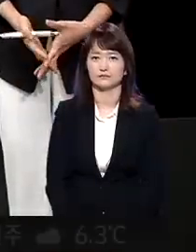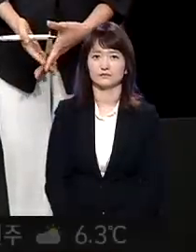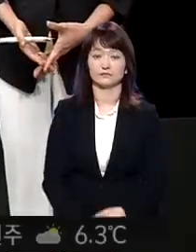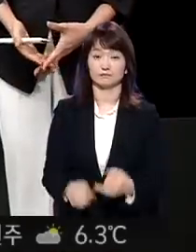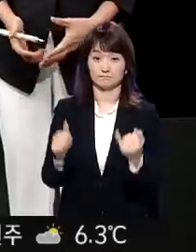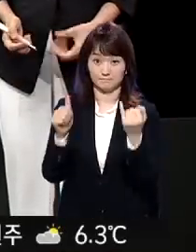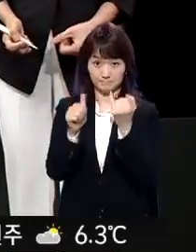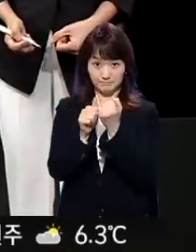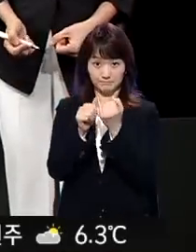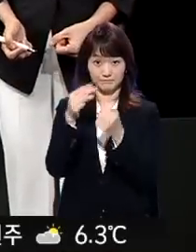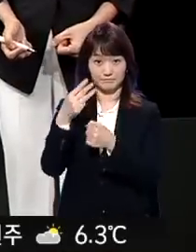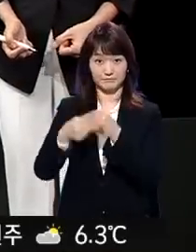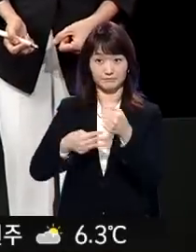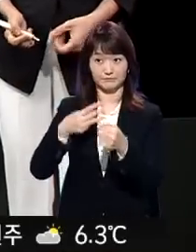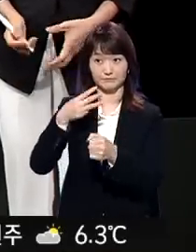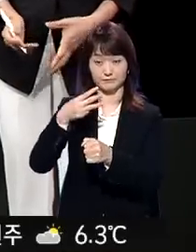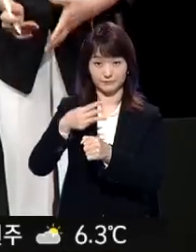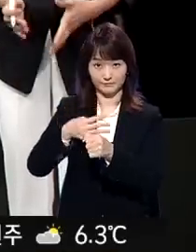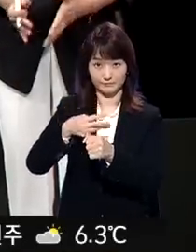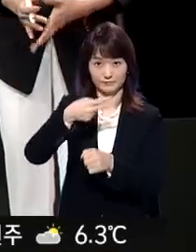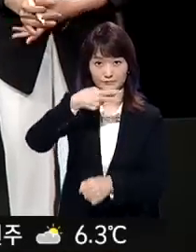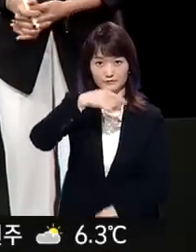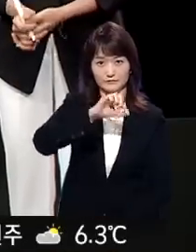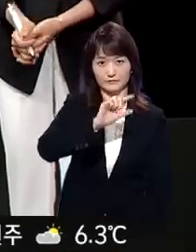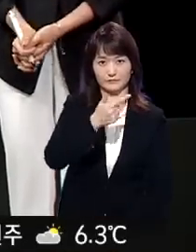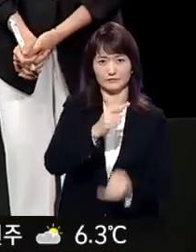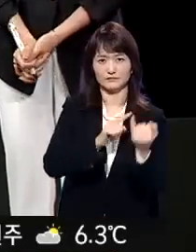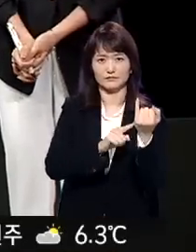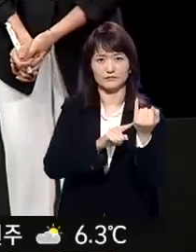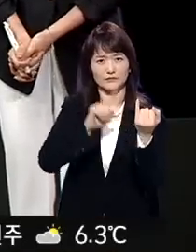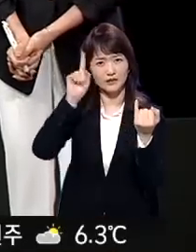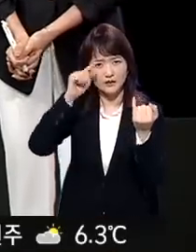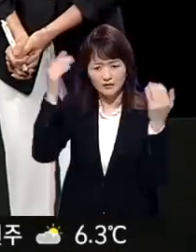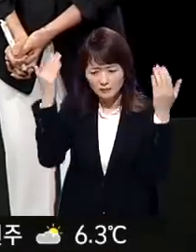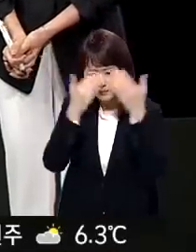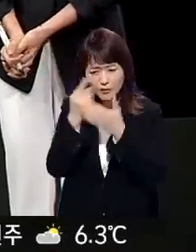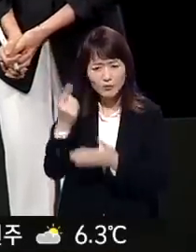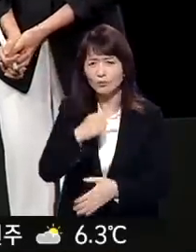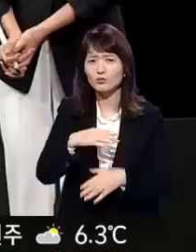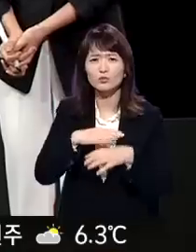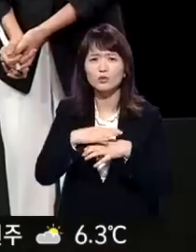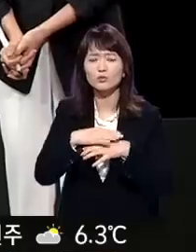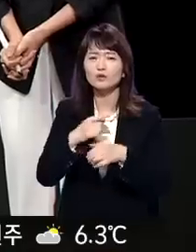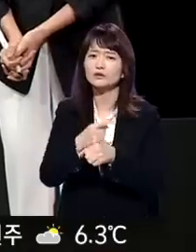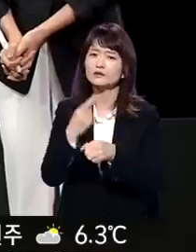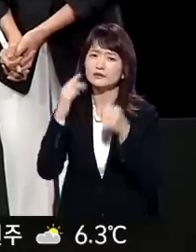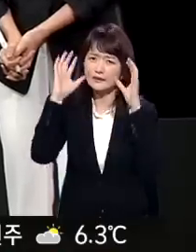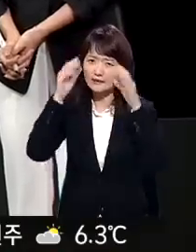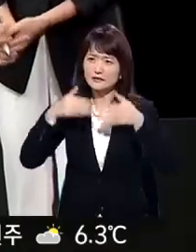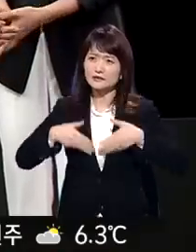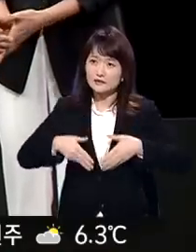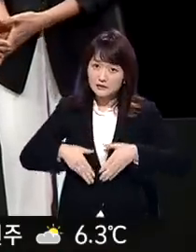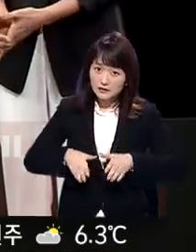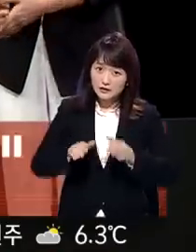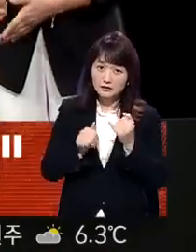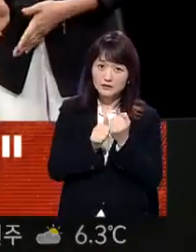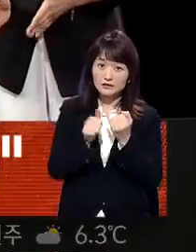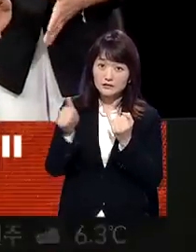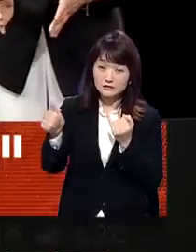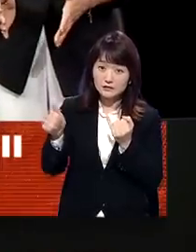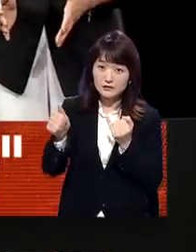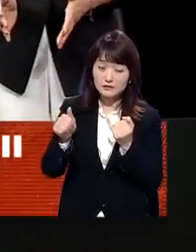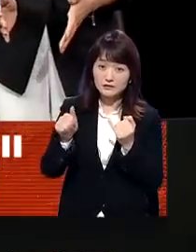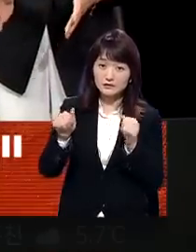결혼 3년 차인 신 씨는 매일 밤이 찾아오는 게 무섭다고 합니다. 작년에 아이를 출산하고 나서 남편과